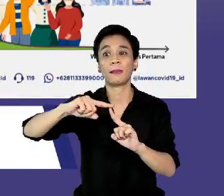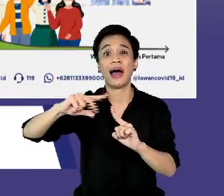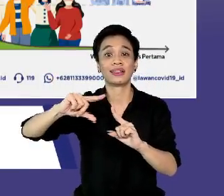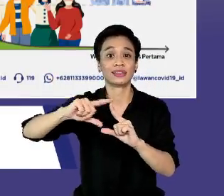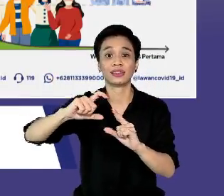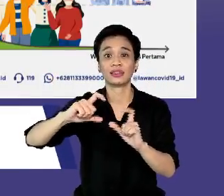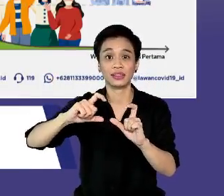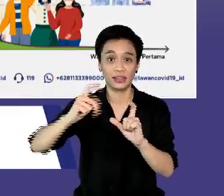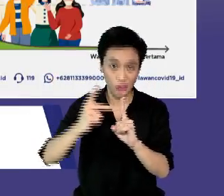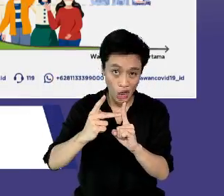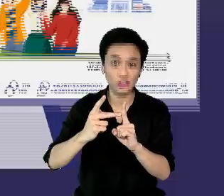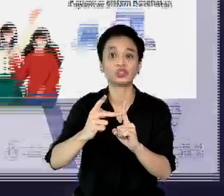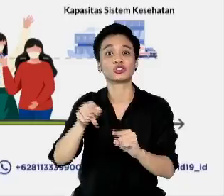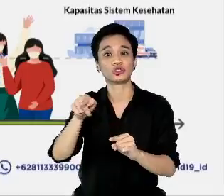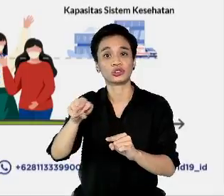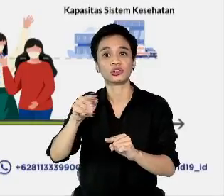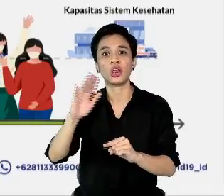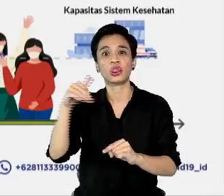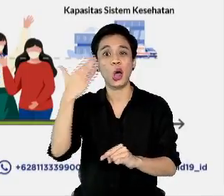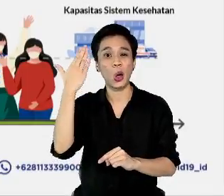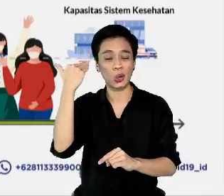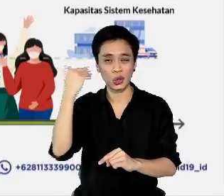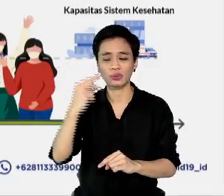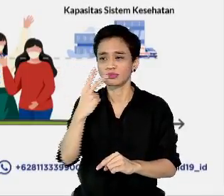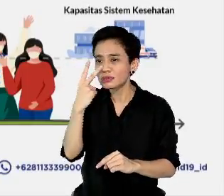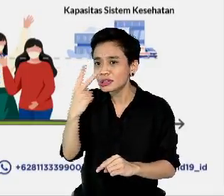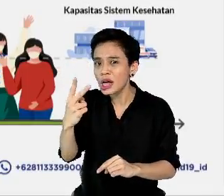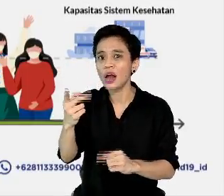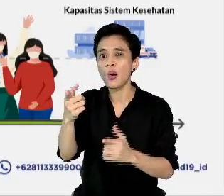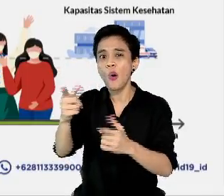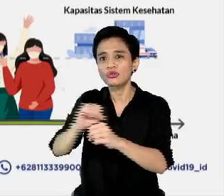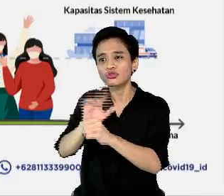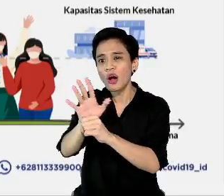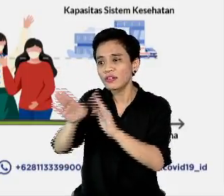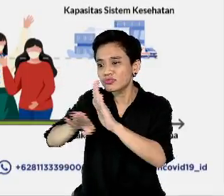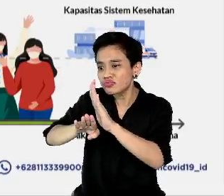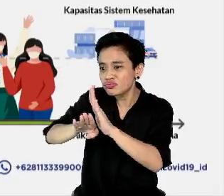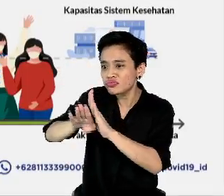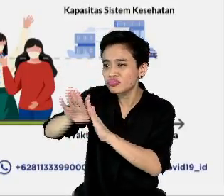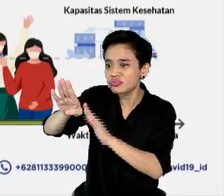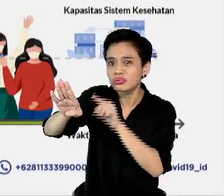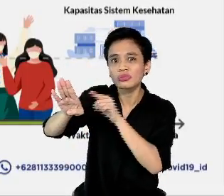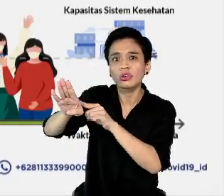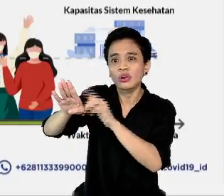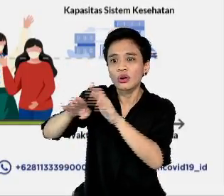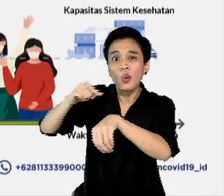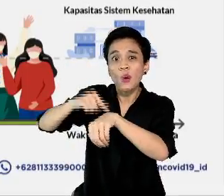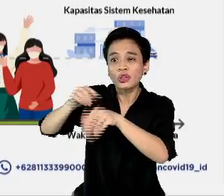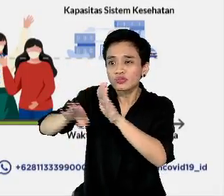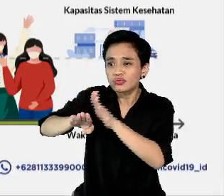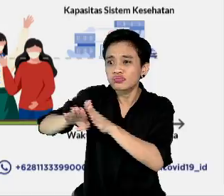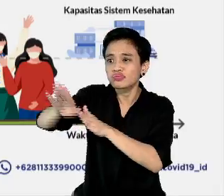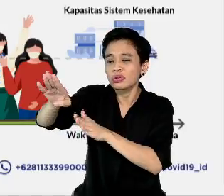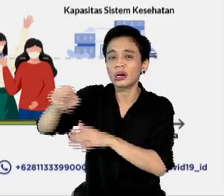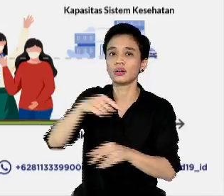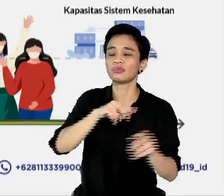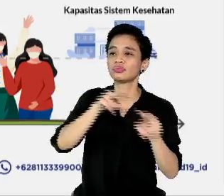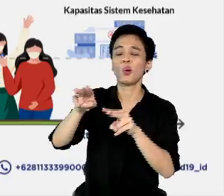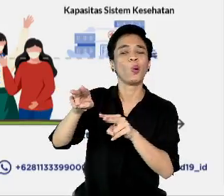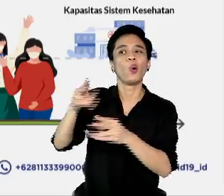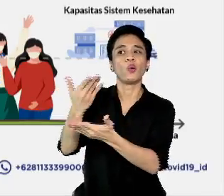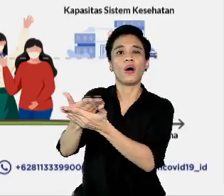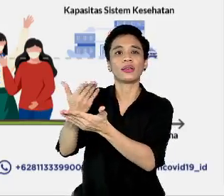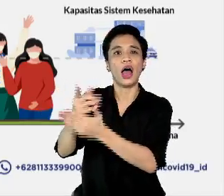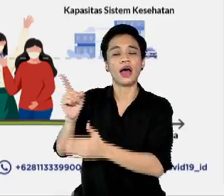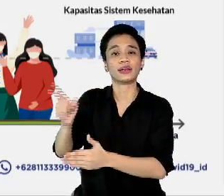2020 menggambarkan laju kenaikan kasus dari waktu ke waktu dapat memberikan kita pelajaran. Hasil